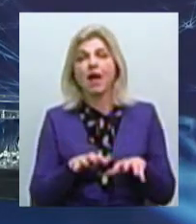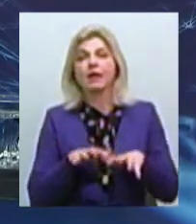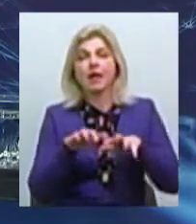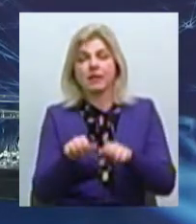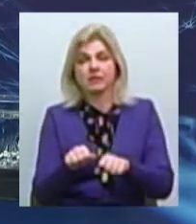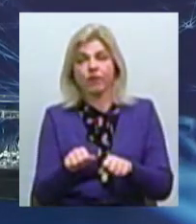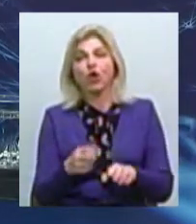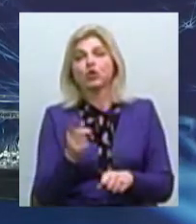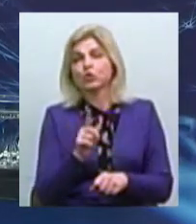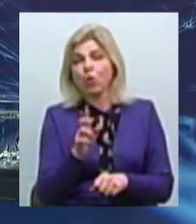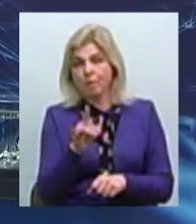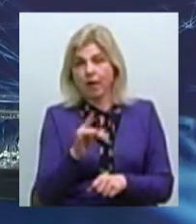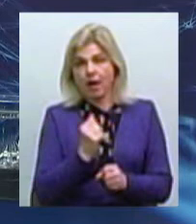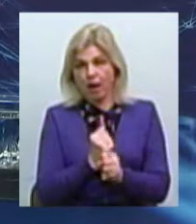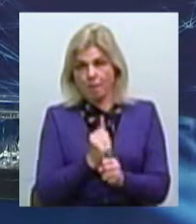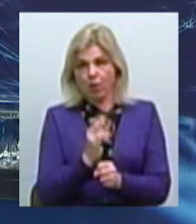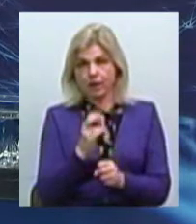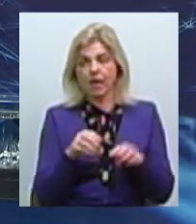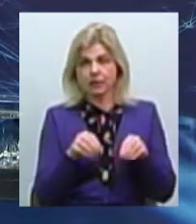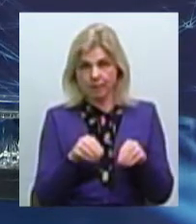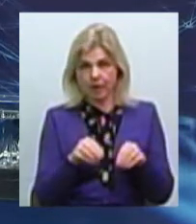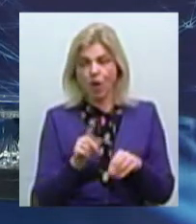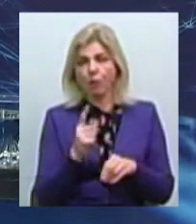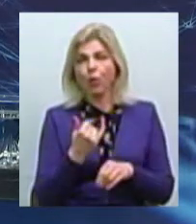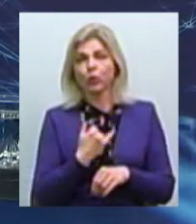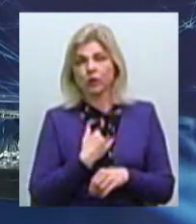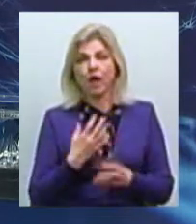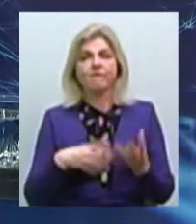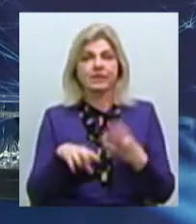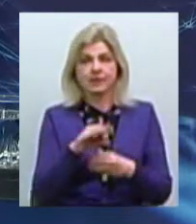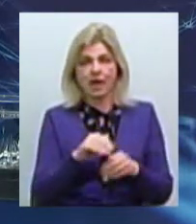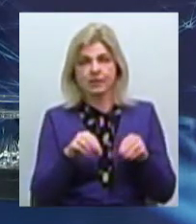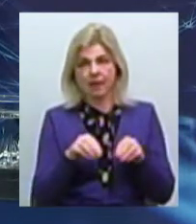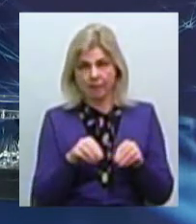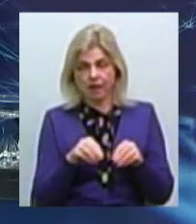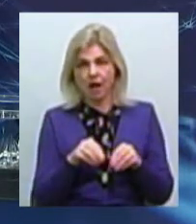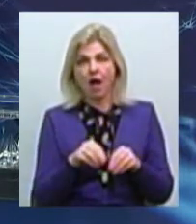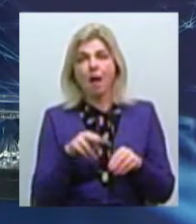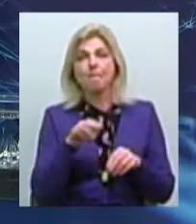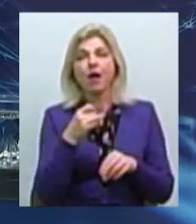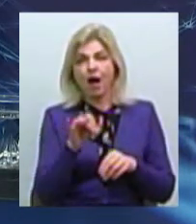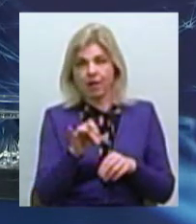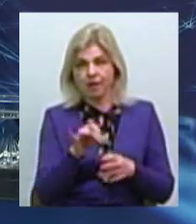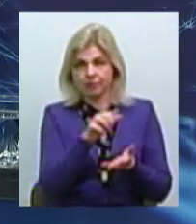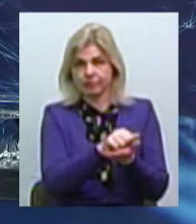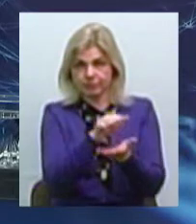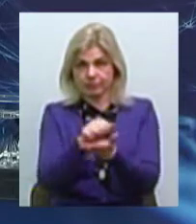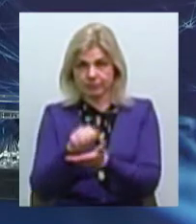есть для того чтобы работать на земле поскольку у нас вся земля в основном раз по его на